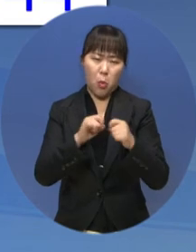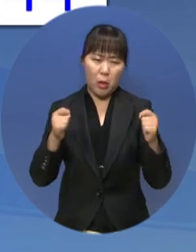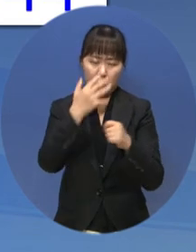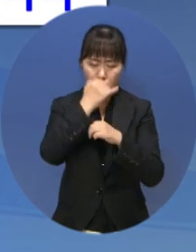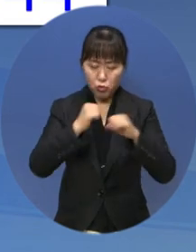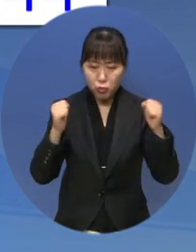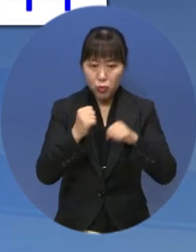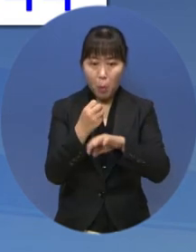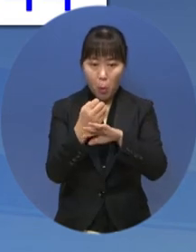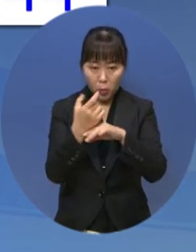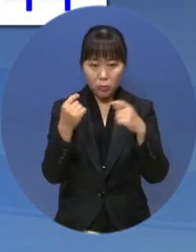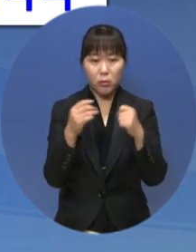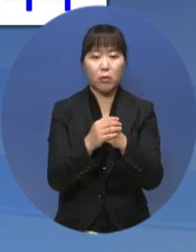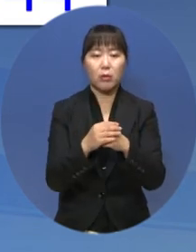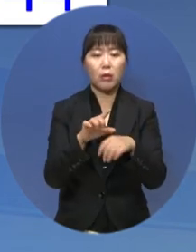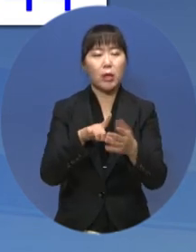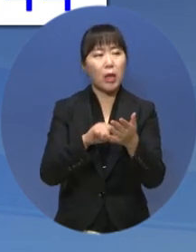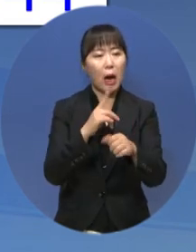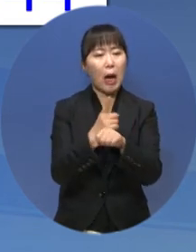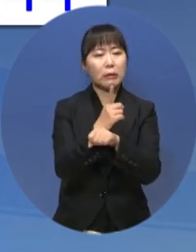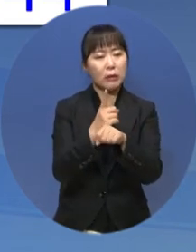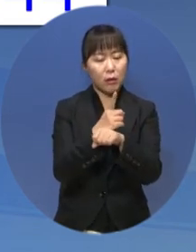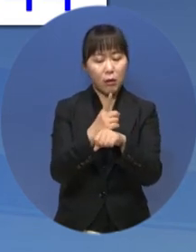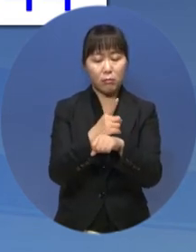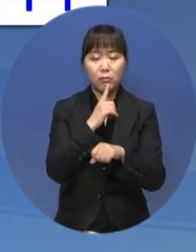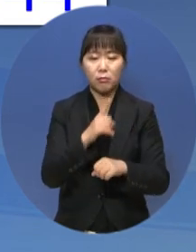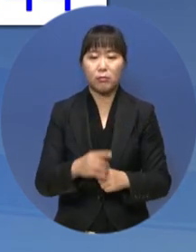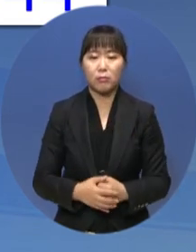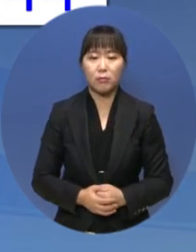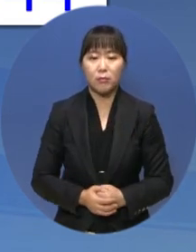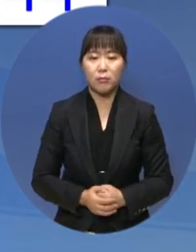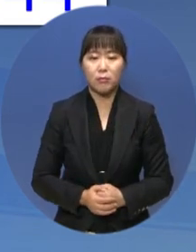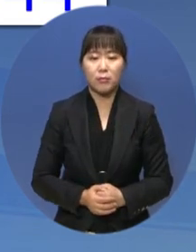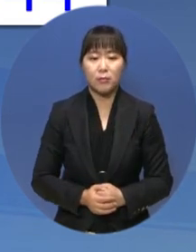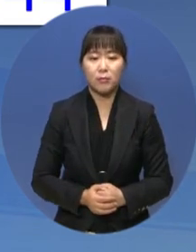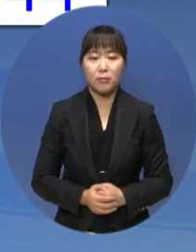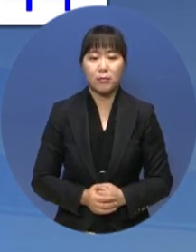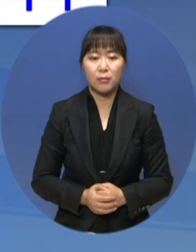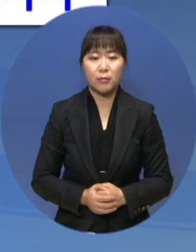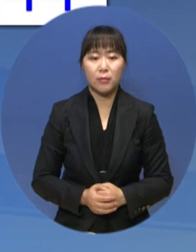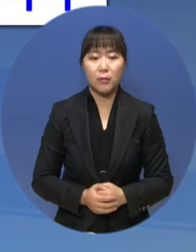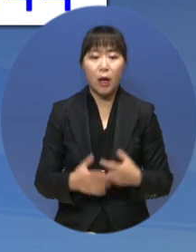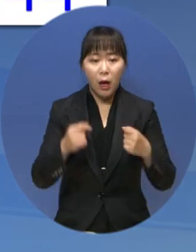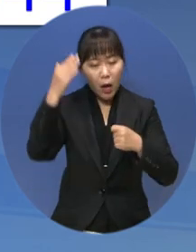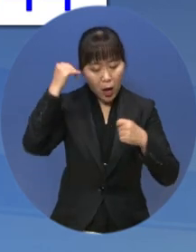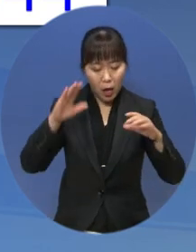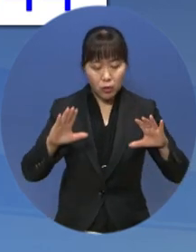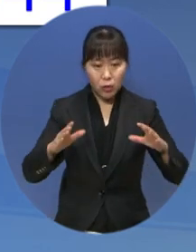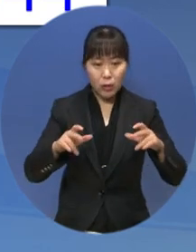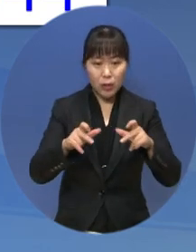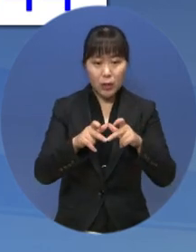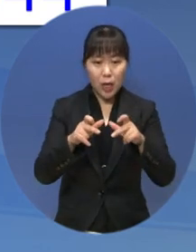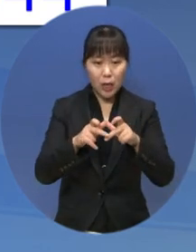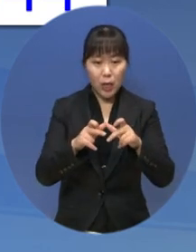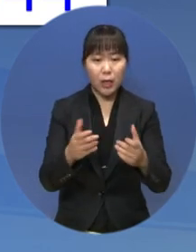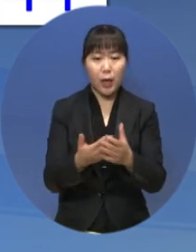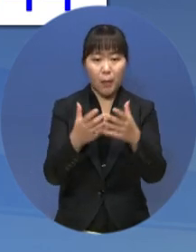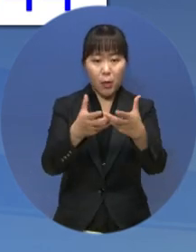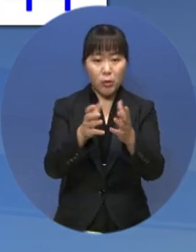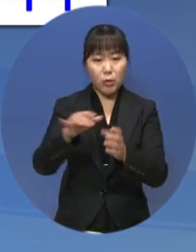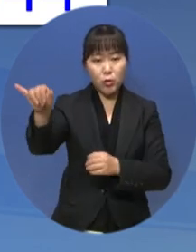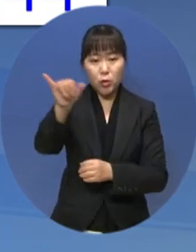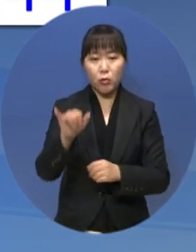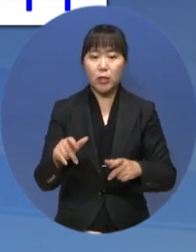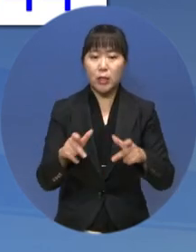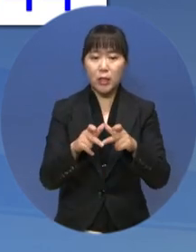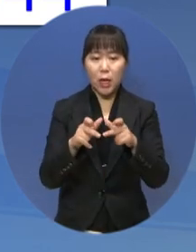충북으로 약 1시간으로 나타나 큰 차이를 보였습니다. 이 의원은 한국장애인개발원에서